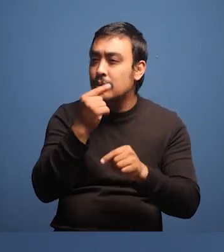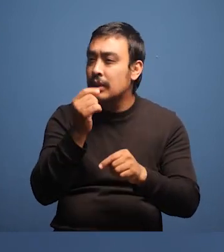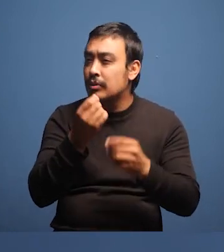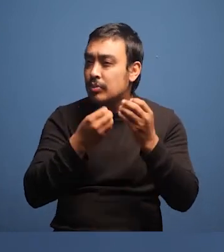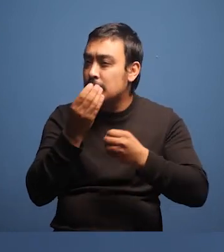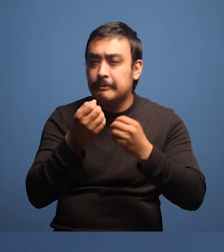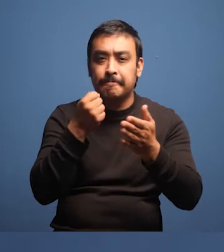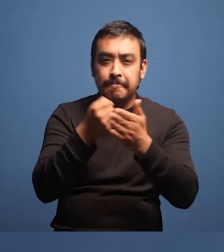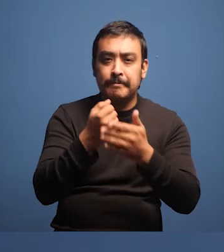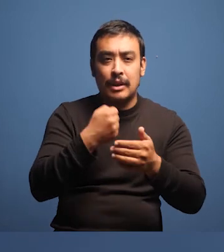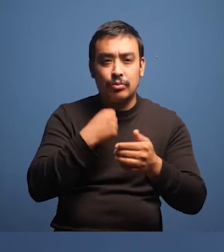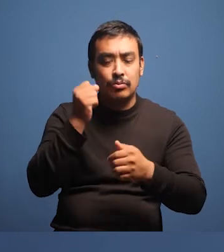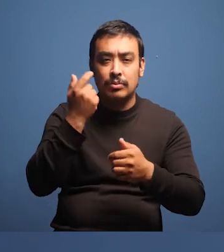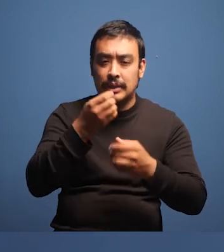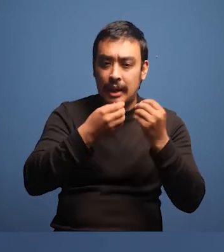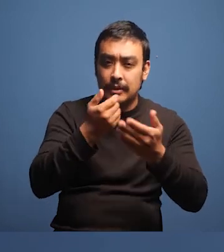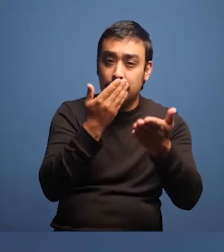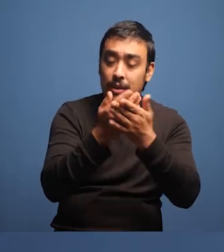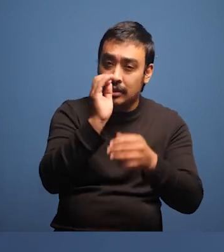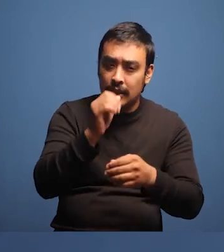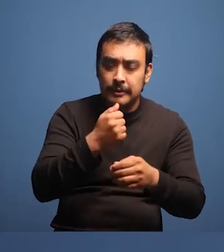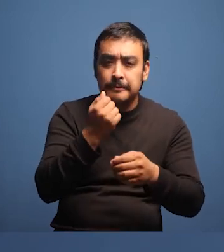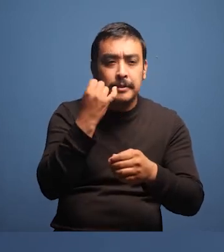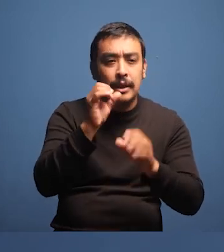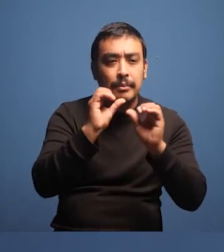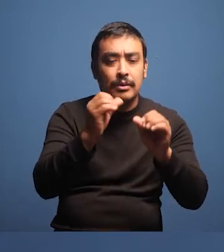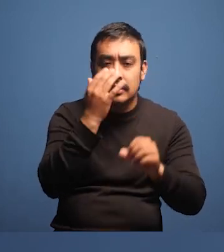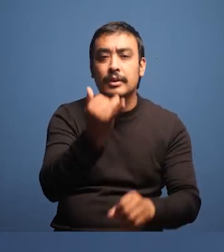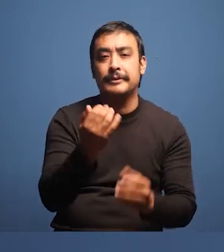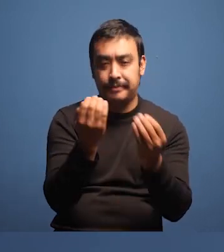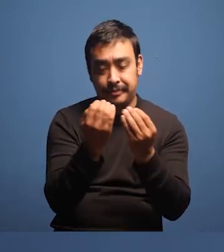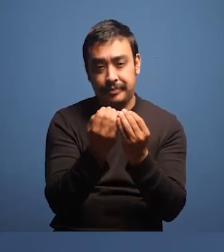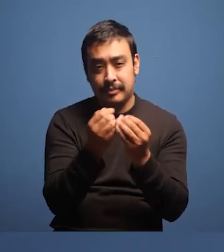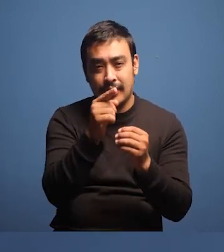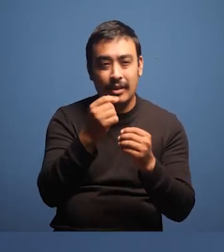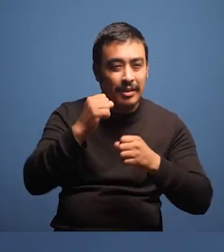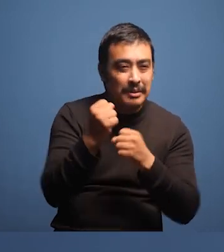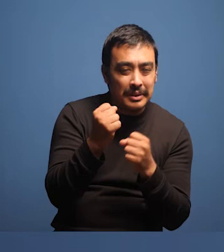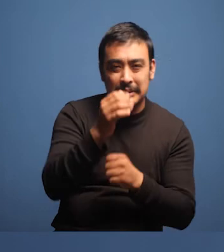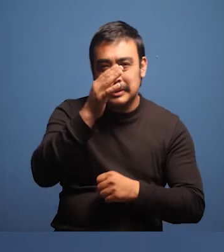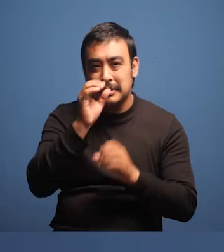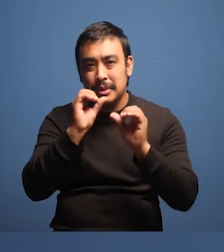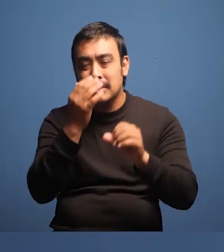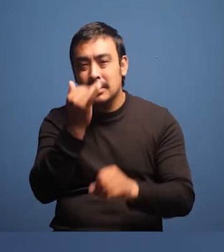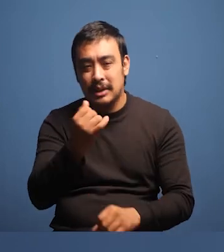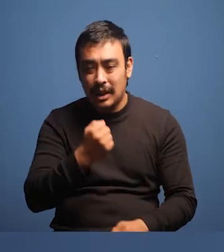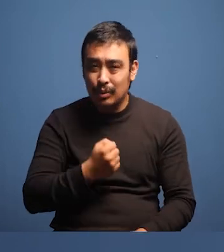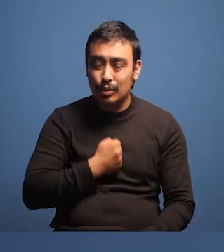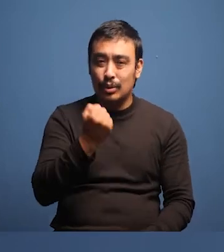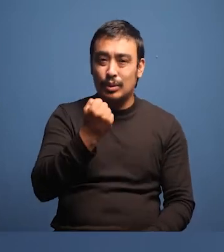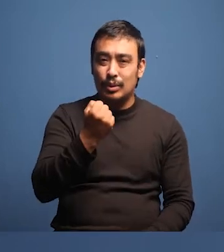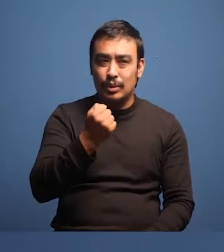उठाउन सक्छौँ, आफ्नो आवाज राख्न सक्छौँ भने किन त्यसलाई मिसयुज गरेर हेट स्पिचहरू गर्नु होइन, किन त्यसलाई बुलिङहरूमा युज गर्नु, किन आफ्नो